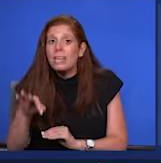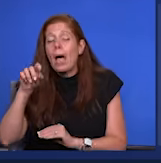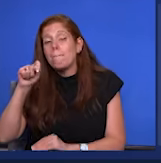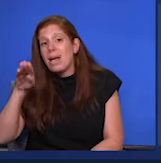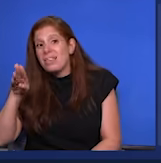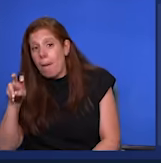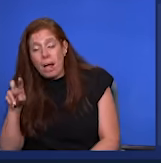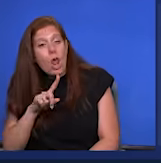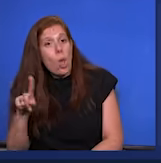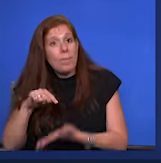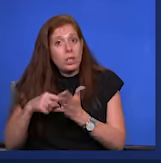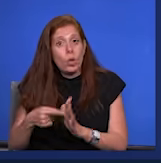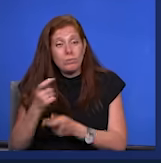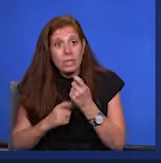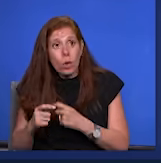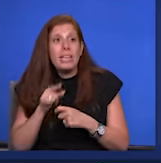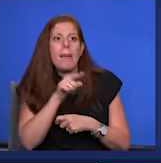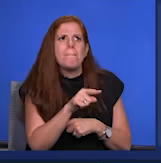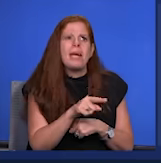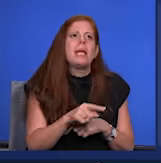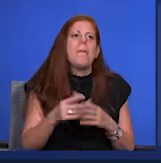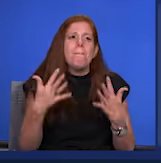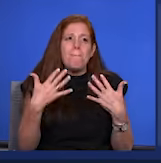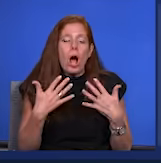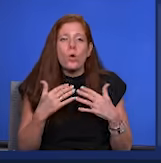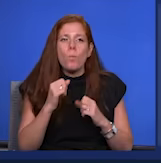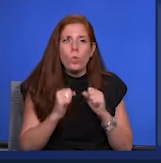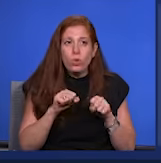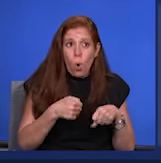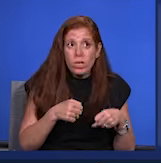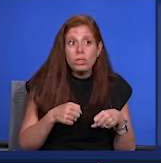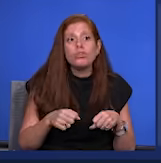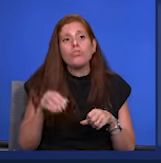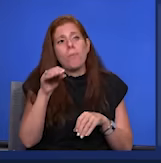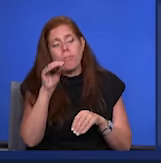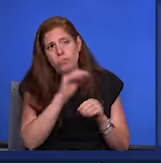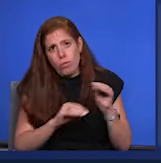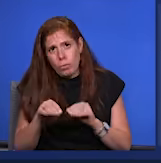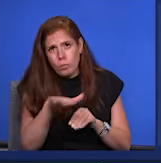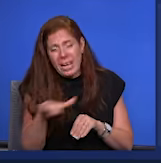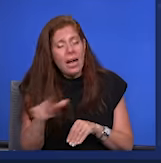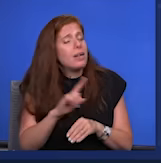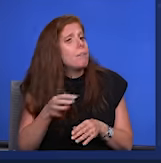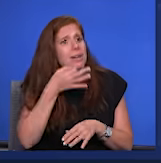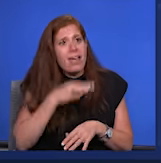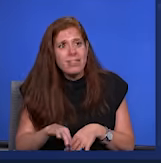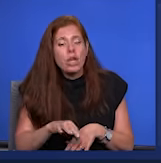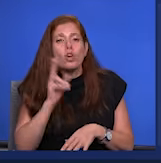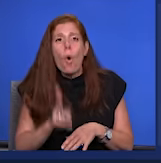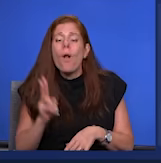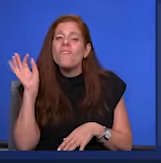לבין הקמת פארק מוטורי המהווה שימוש חורג בקרקע חקלאית ללא היתר כדין. שימוש כזה עלול לפגוע בשטחים הפתוחים